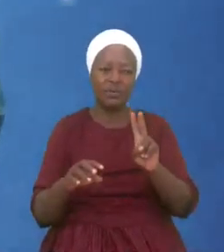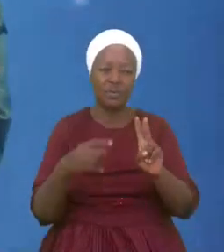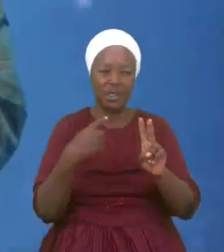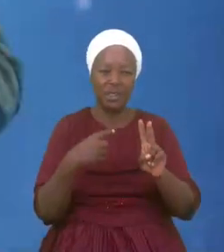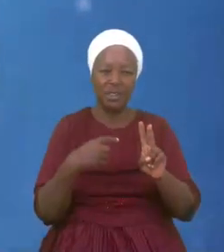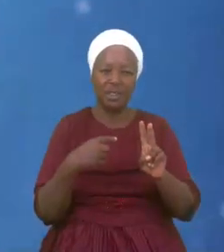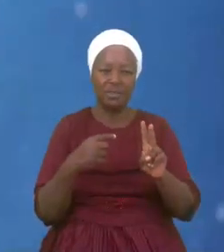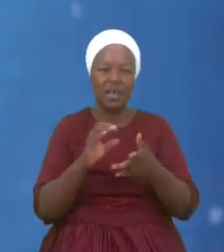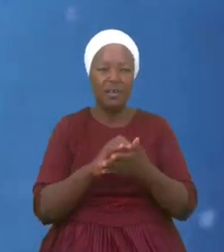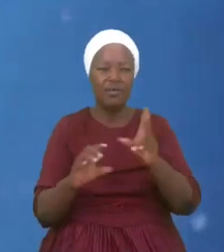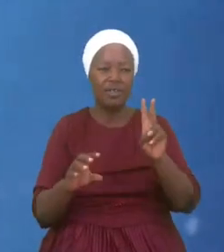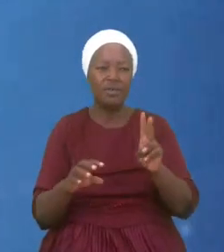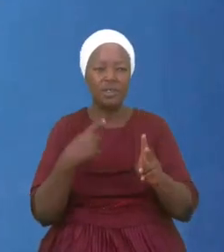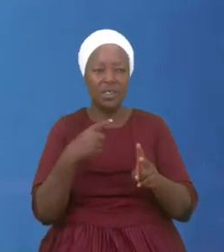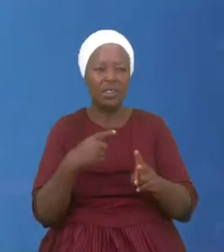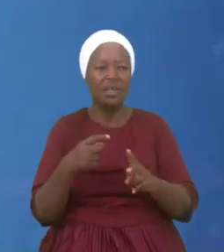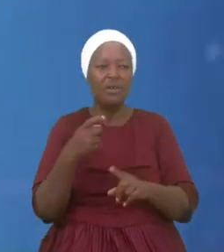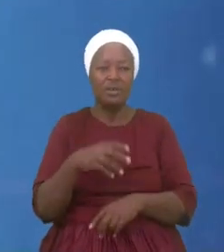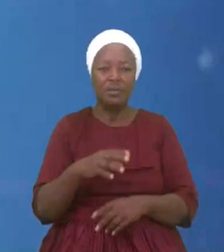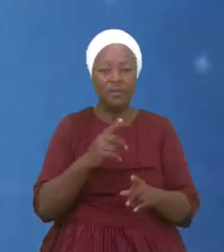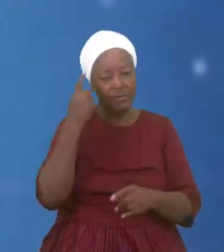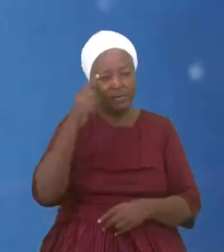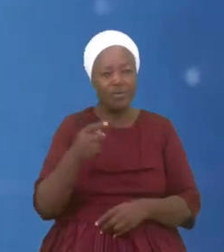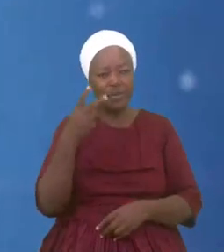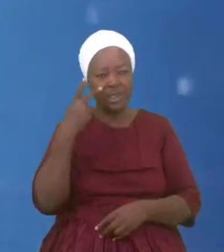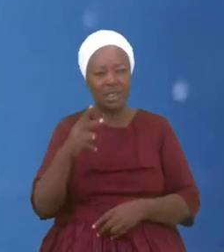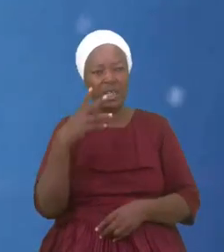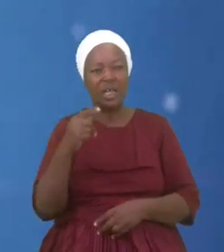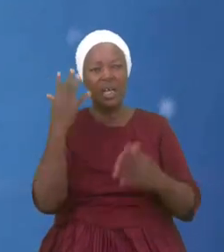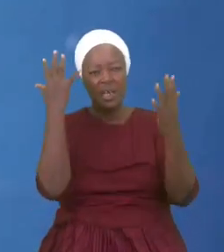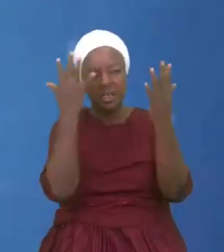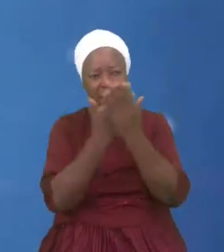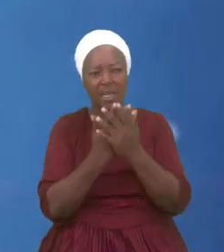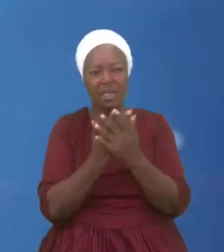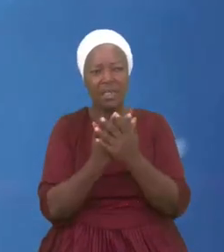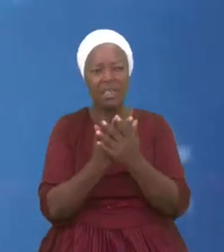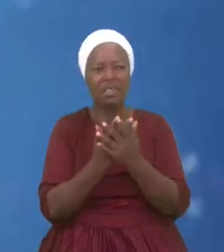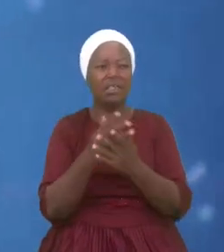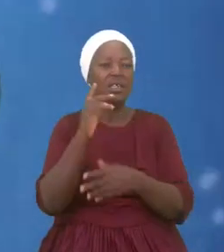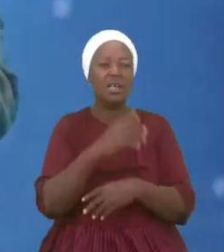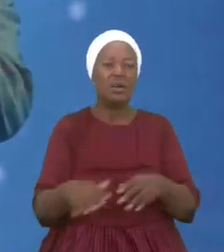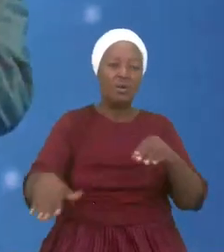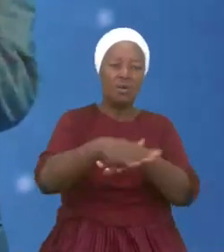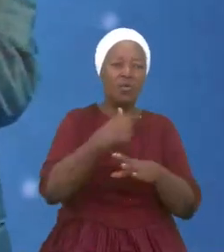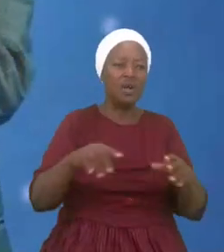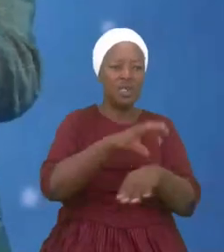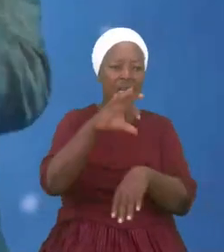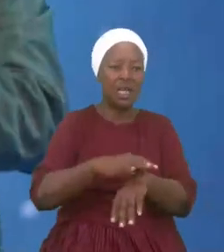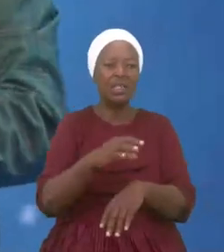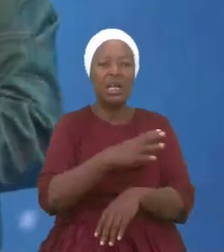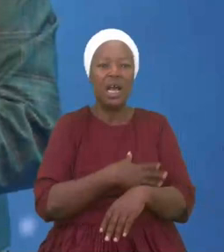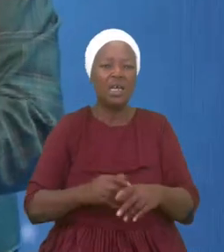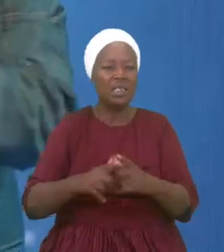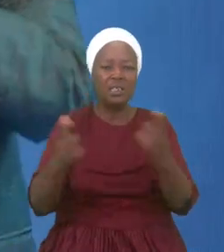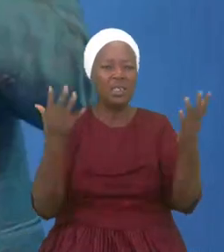sur toi voir le verset 2 le verset 2 dit voici les ténèbres